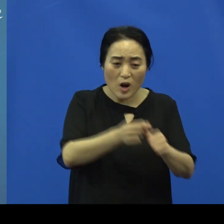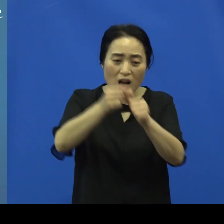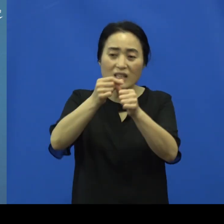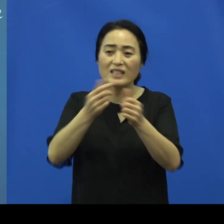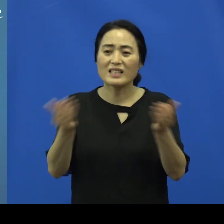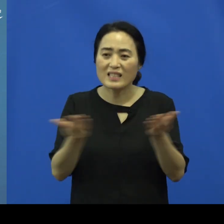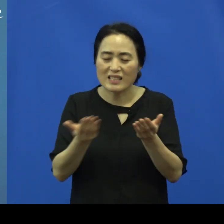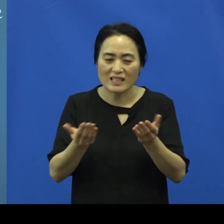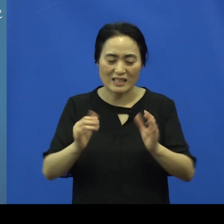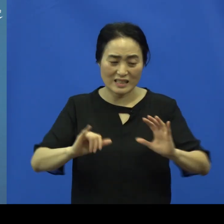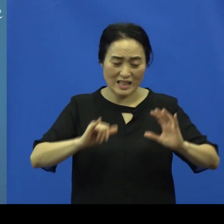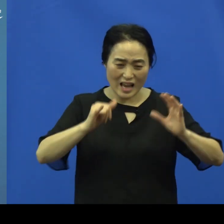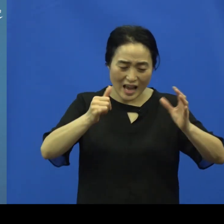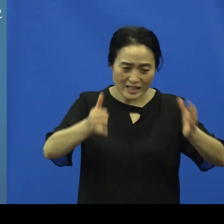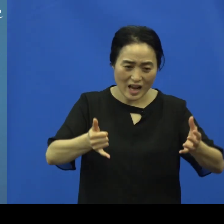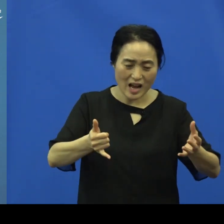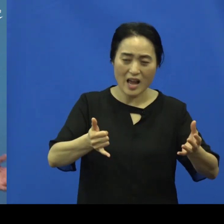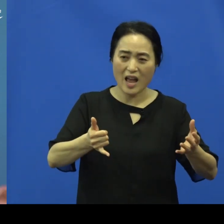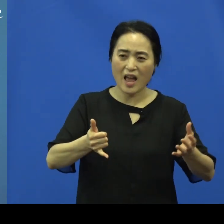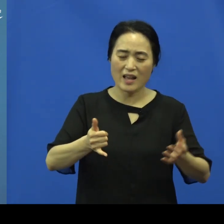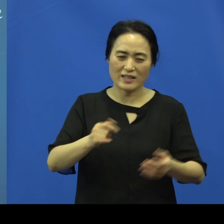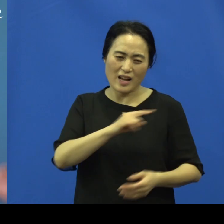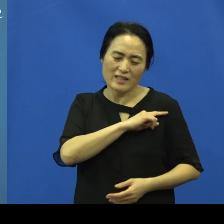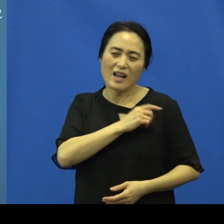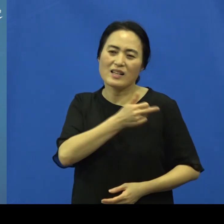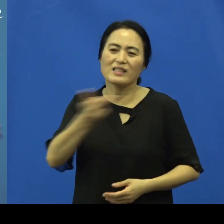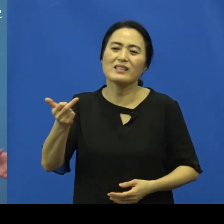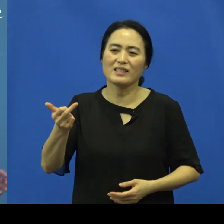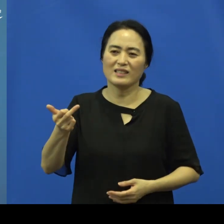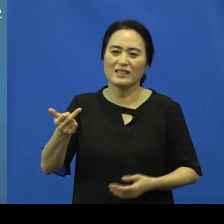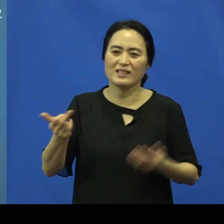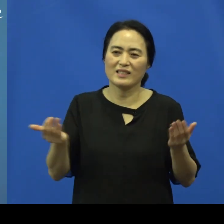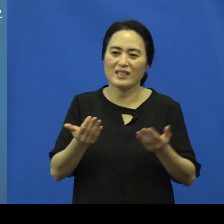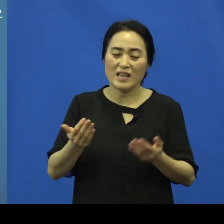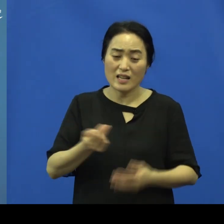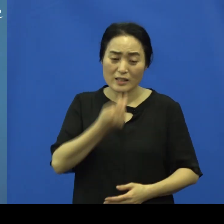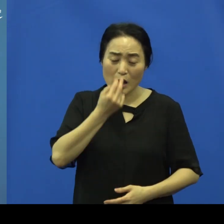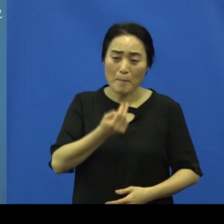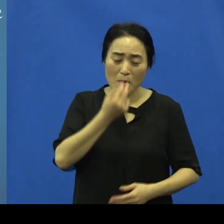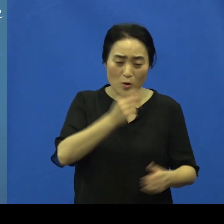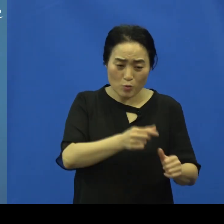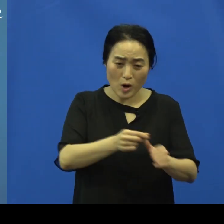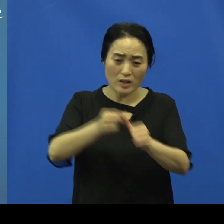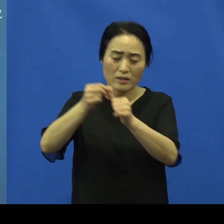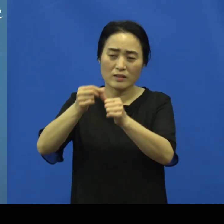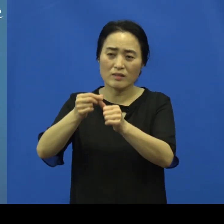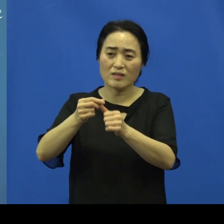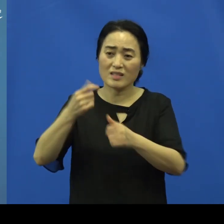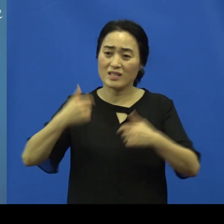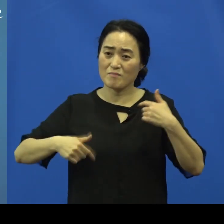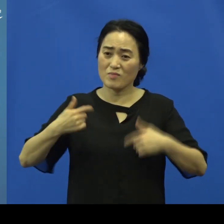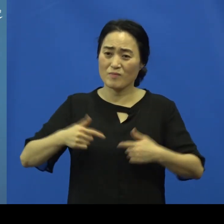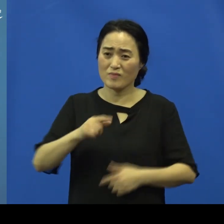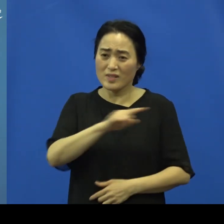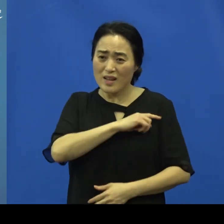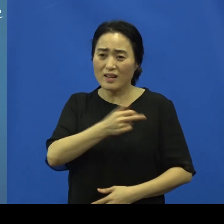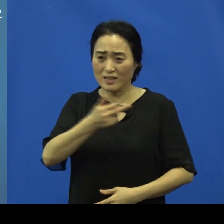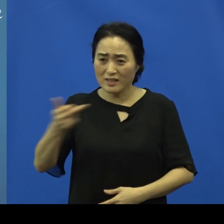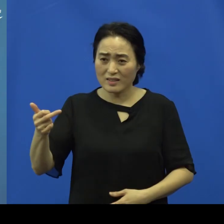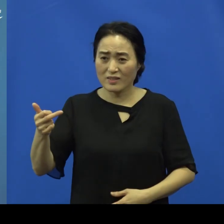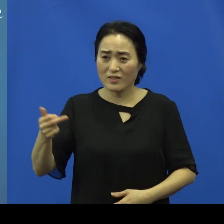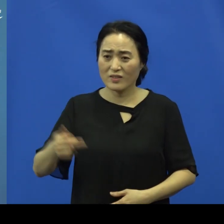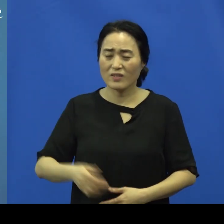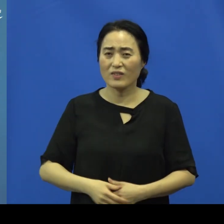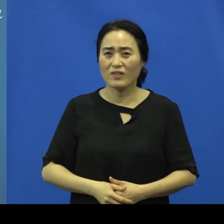세상의 그 무엇보다 귀중한 것입니다. 생명보다 더 큰 기쁨을 주는 일은 없어요. 이런 구원이라는 단어보다 더 환희에 찬